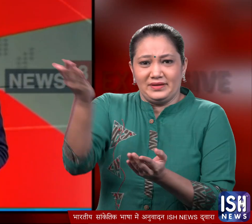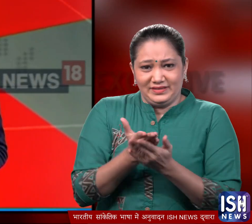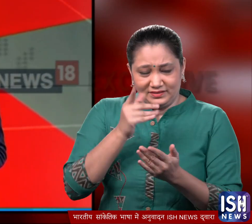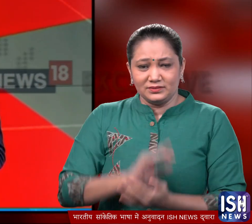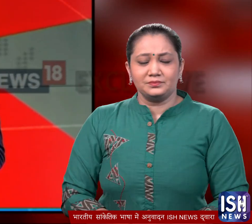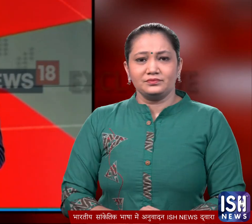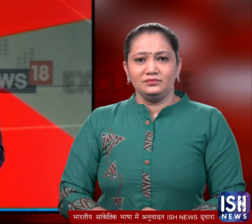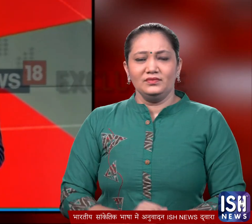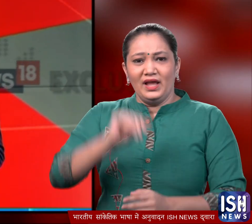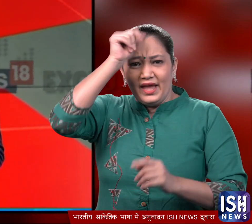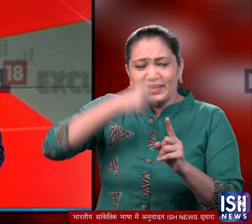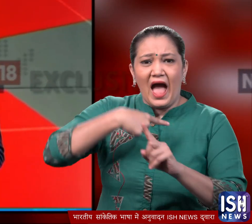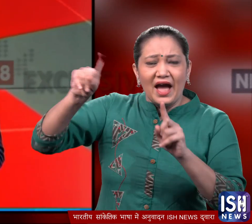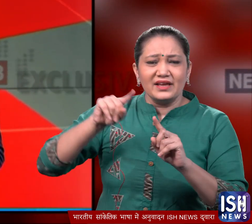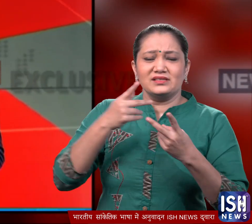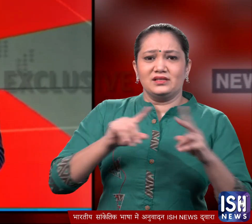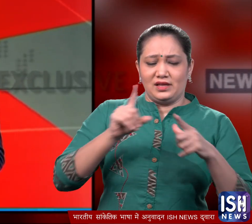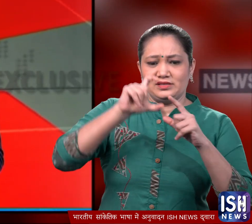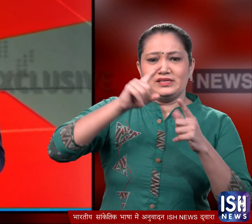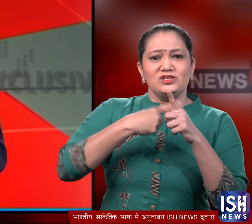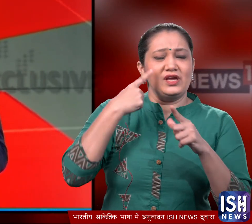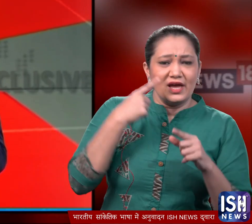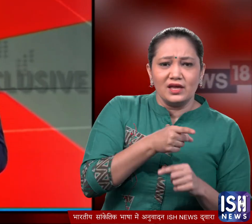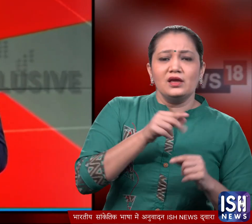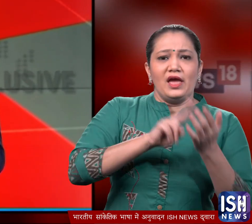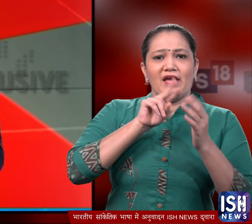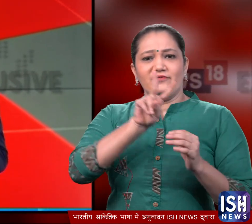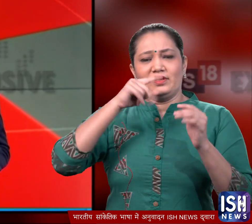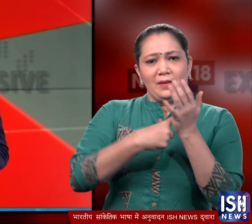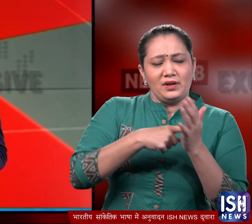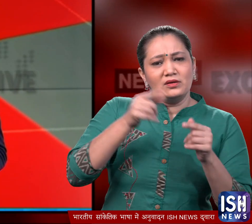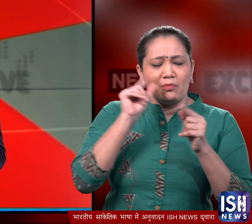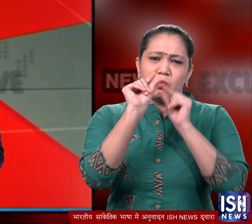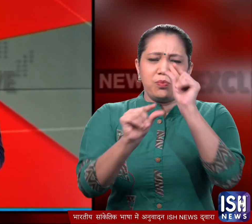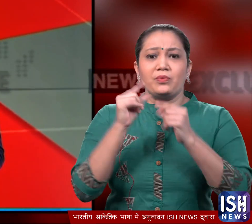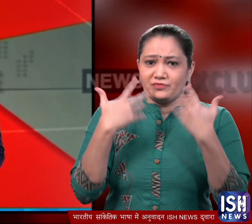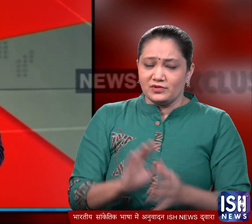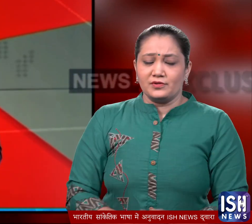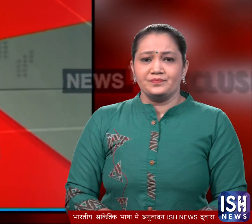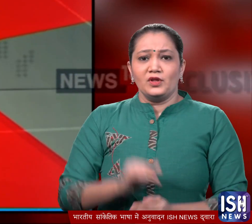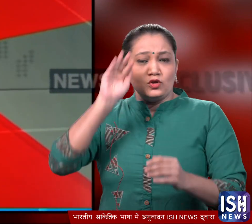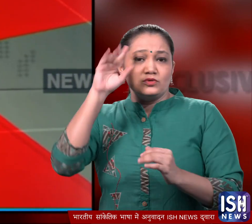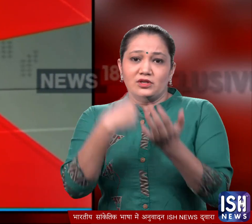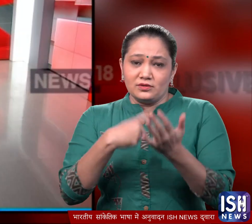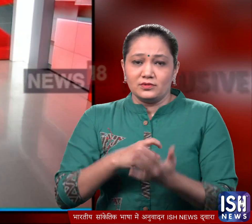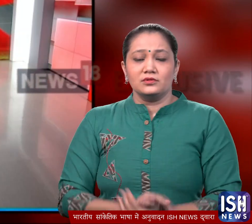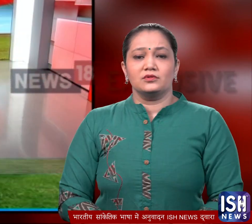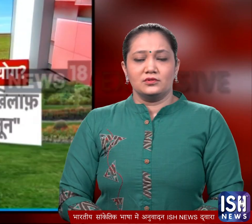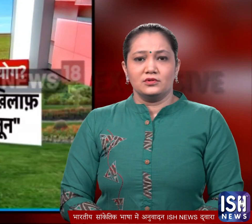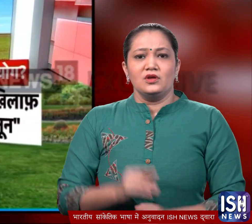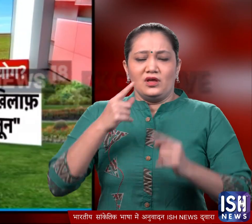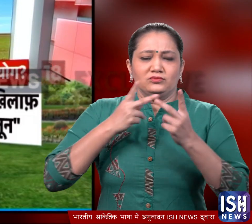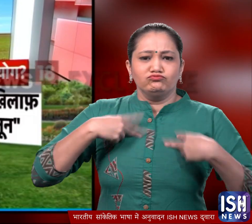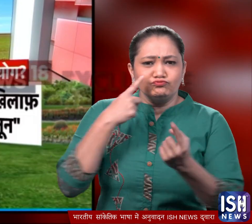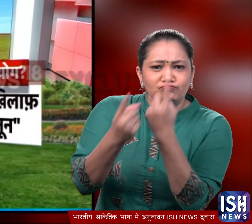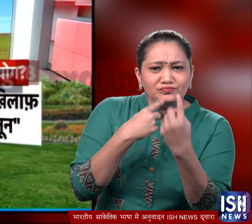सुनवाई में देशद्रोह के कानून पर चीफ जस्टिस एनवी रमन्ना ने कुछ तल्ख टिप्पणियां की। न्यूज़ 18 के विक्रांत यादव की रिपोर्ट है कि सुनवाई के